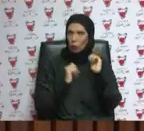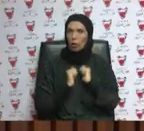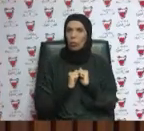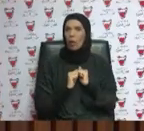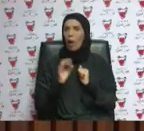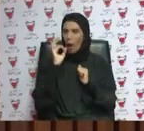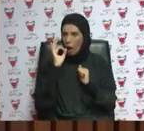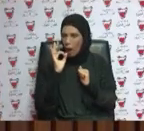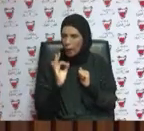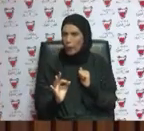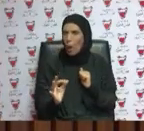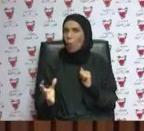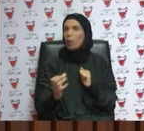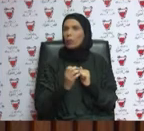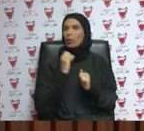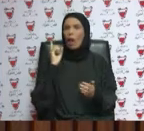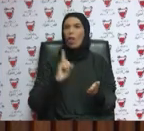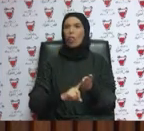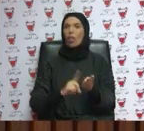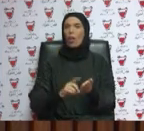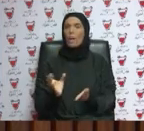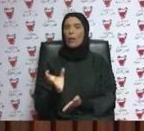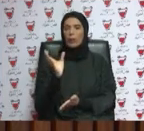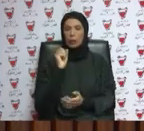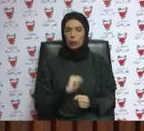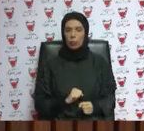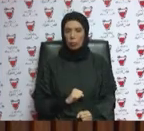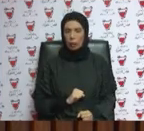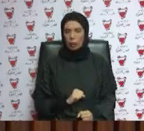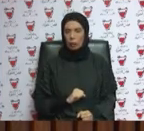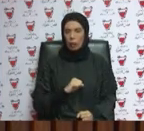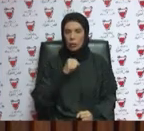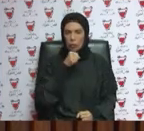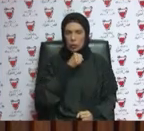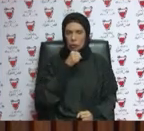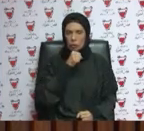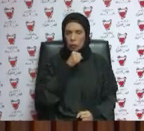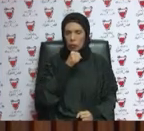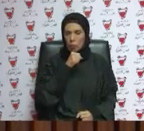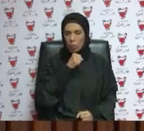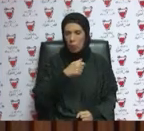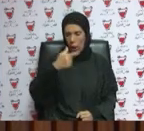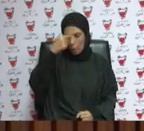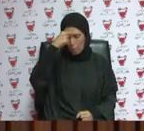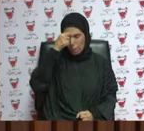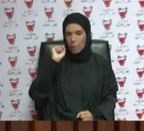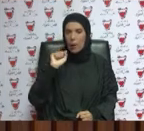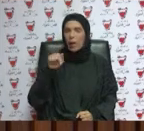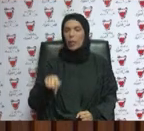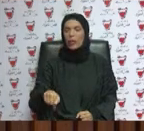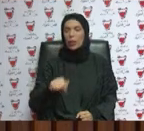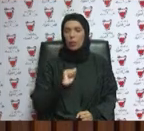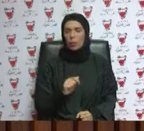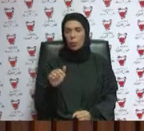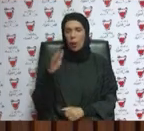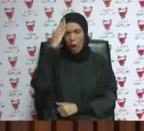تكفل الدولة تحقيق الضمان الاجتماعي اللازم للمواطنين في حالة الشيخوخة أو المرض أو العجز عن العمل أو اليتم